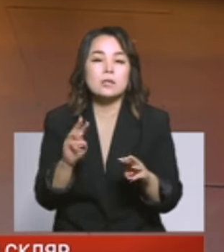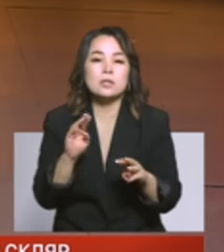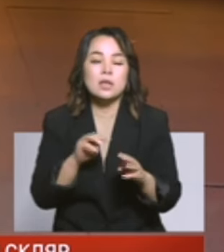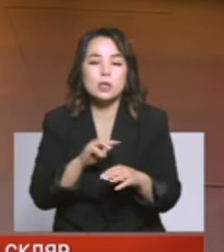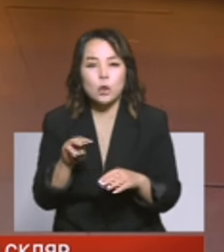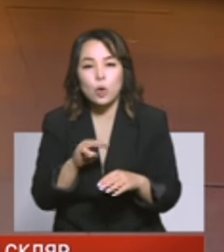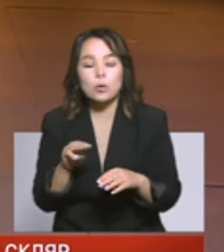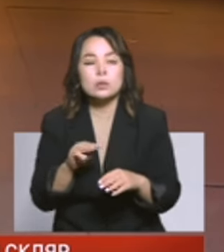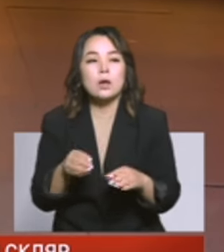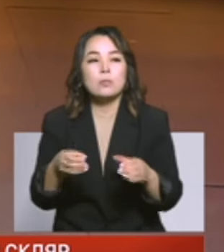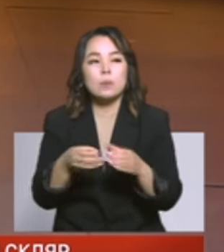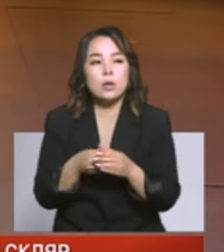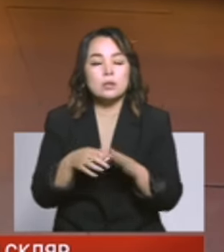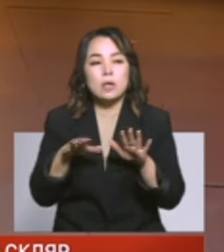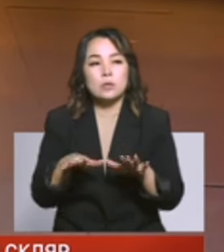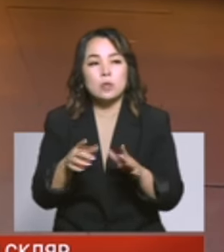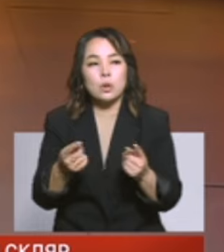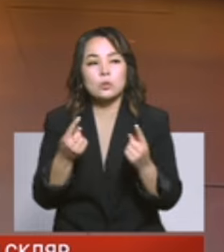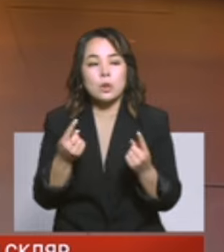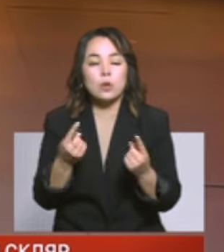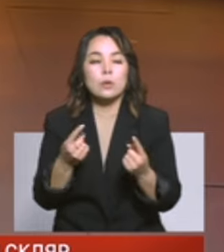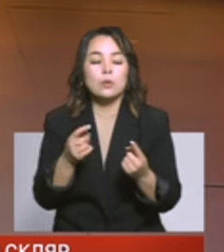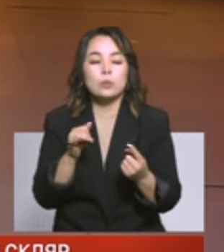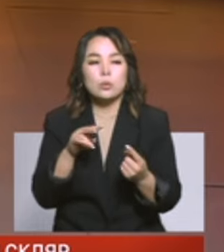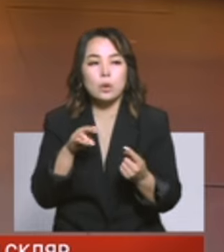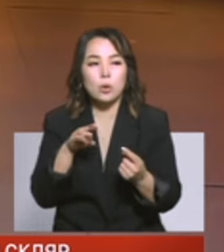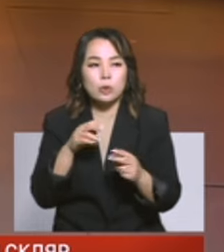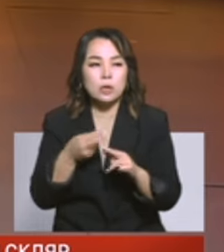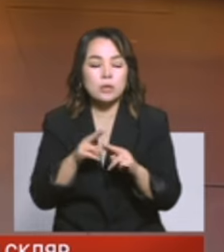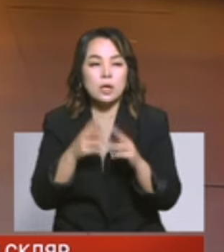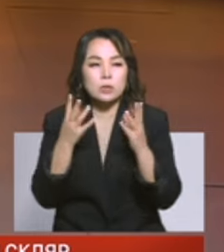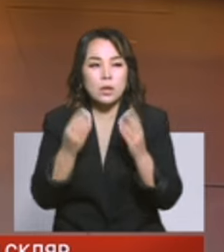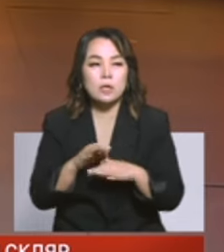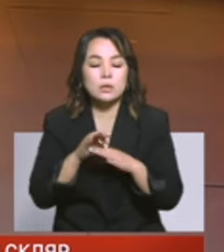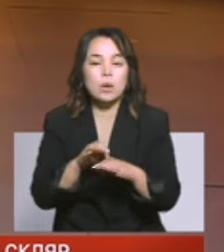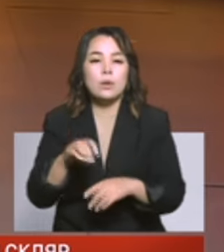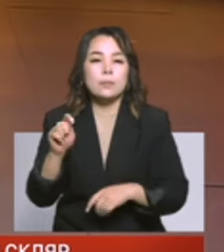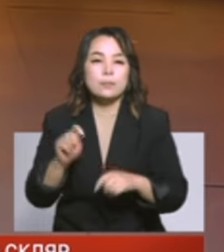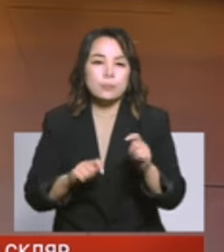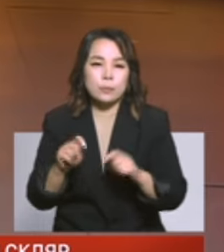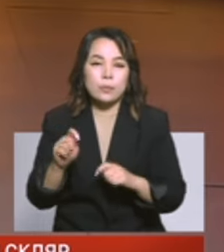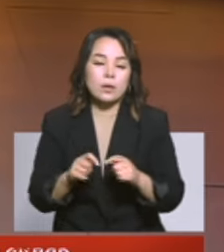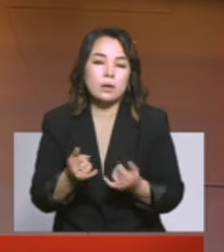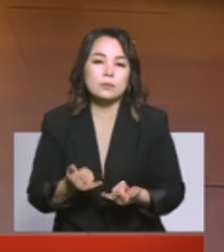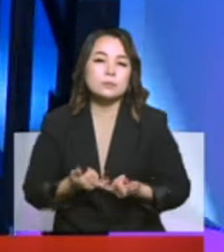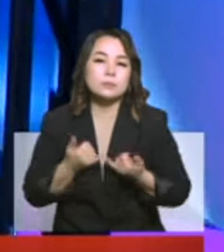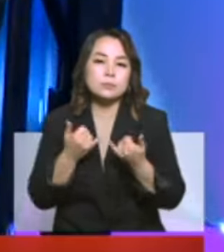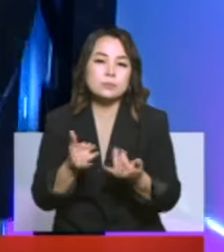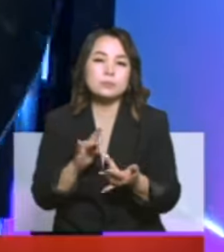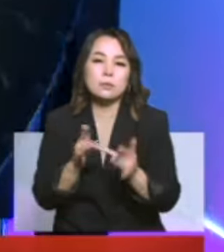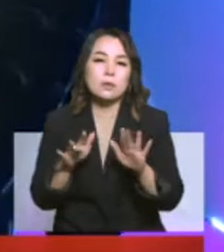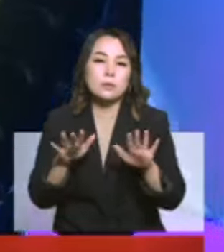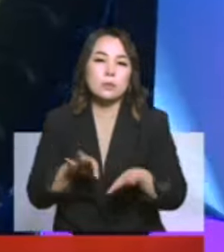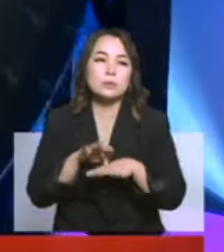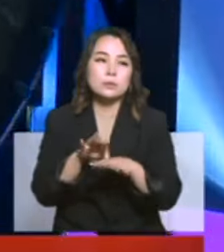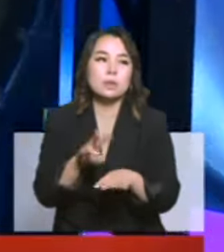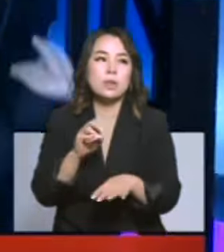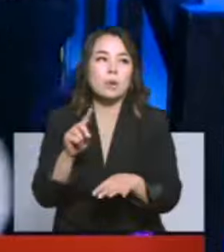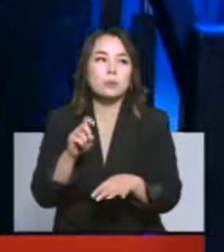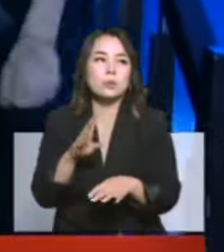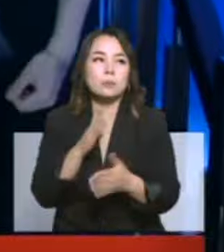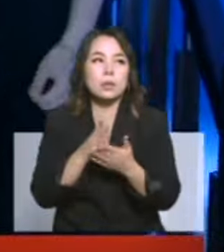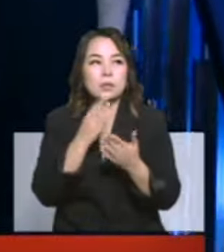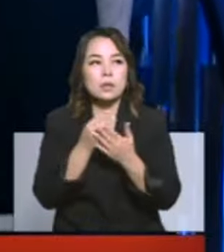TikTok платформасы ұлыстың ұлы күніне арнап онлайн фестиваль өткізеді. Қосымшаны қолданушылар Наурыз 2024